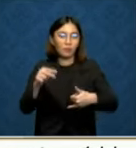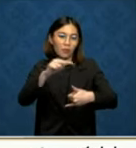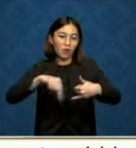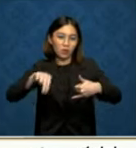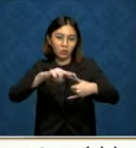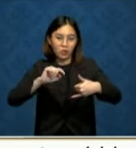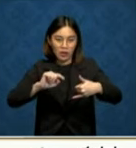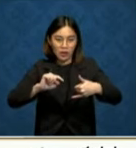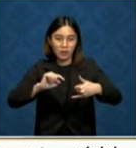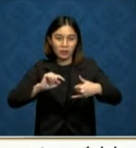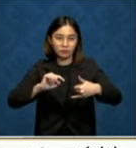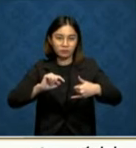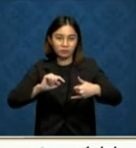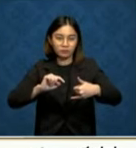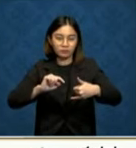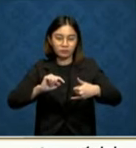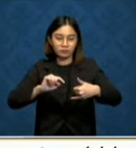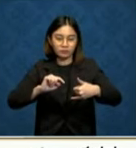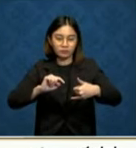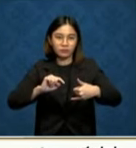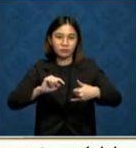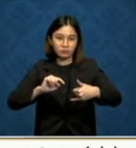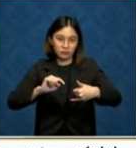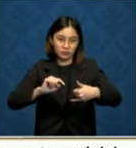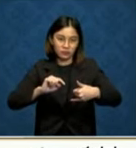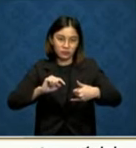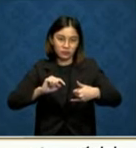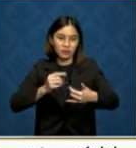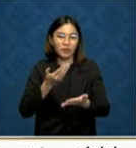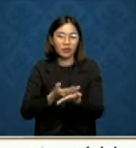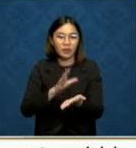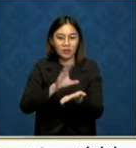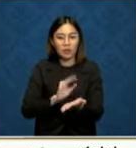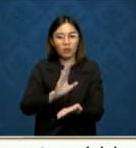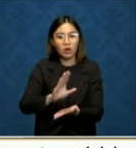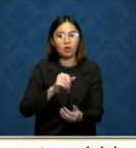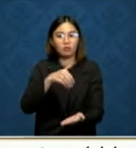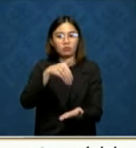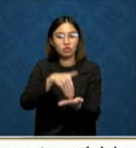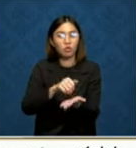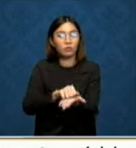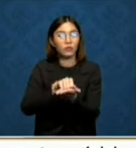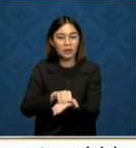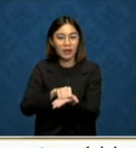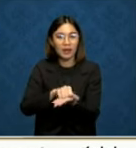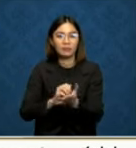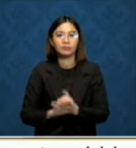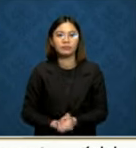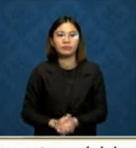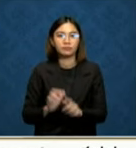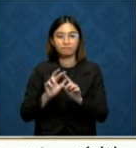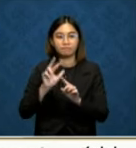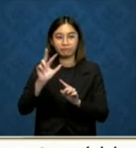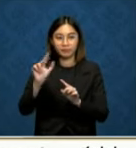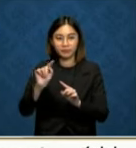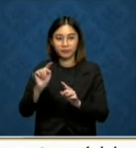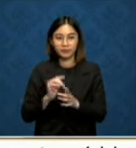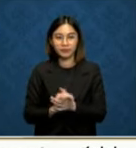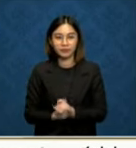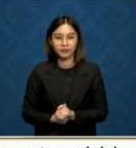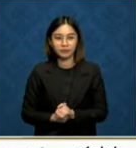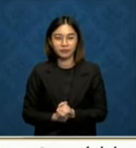ี่เป็นเรื่องที่เก็บของหน่วยบริการประเด็ที่สามเนี่ย